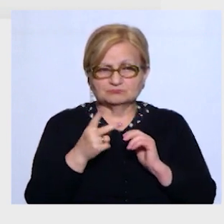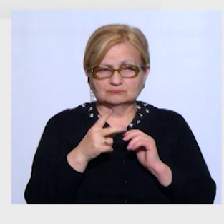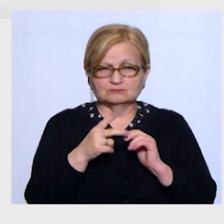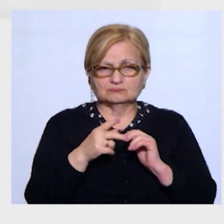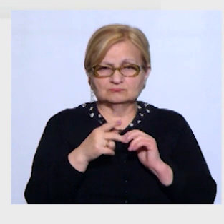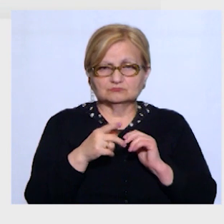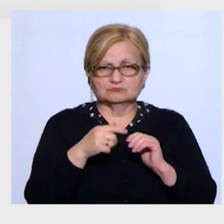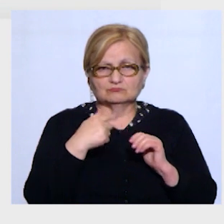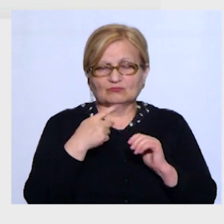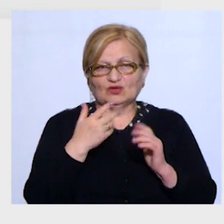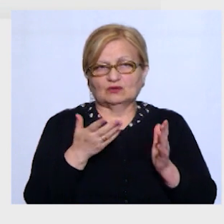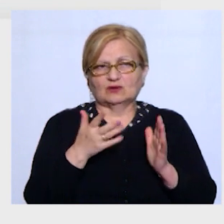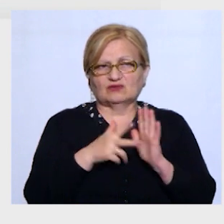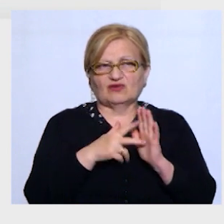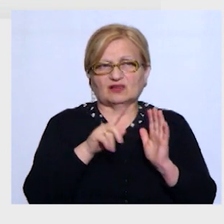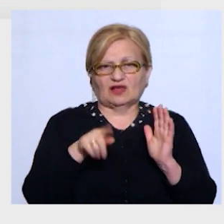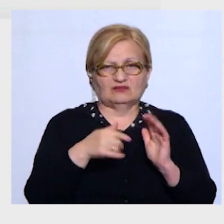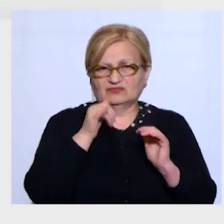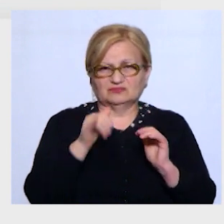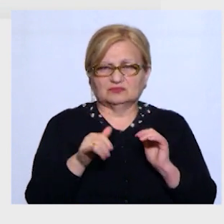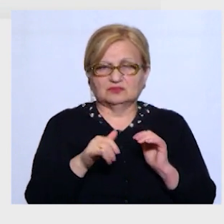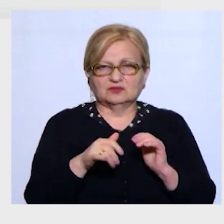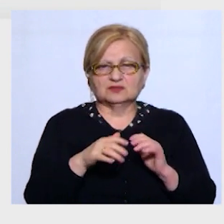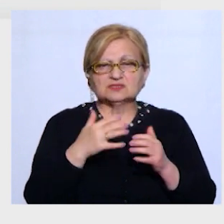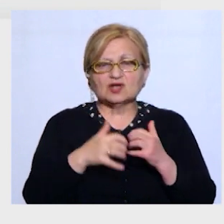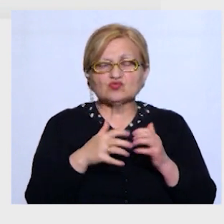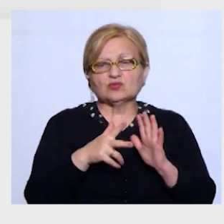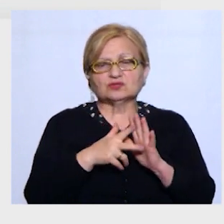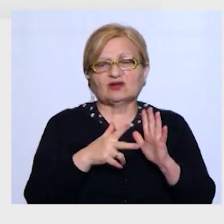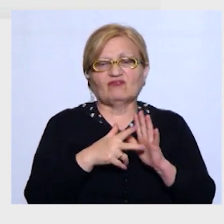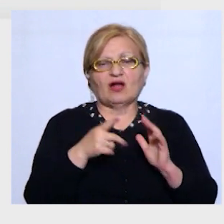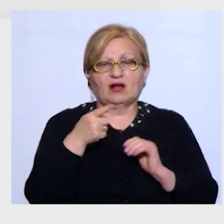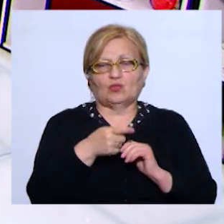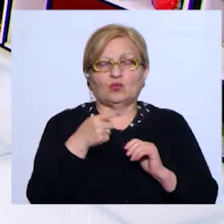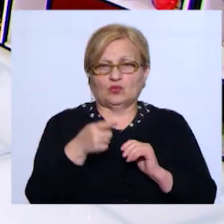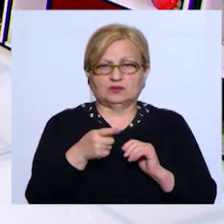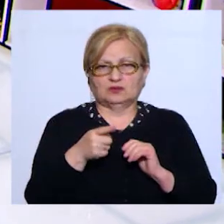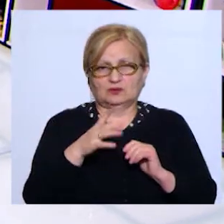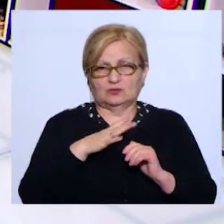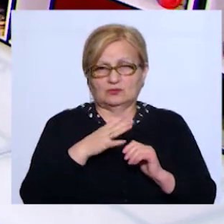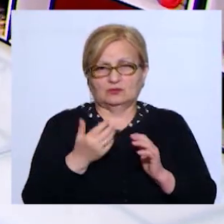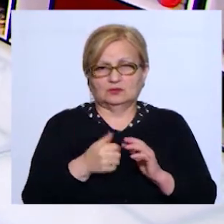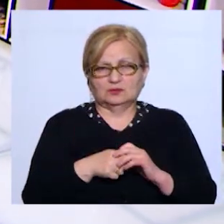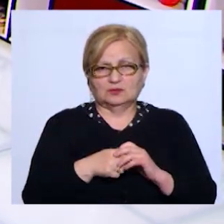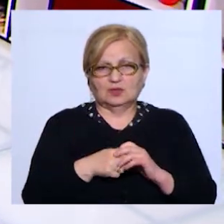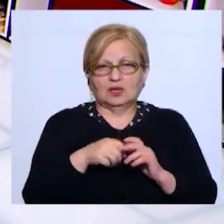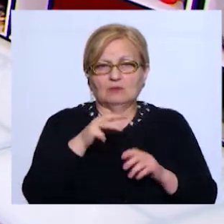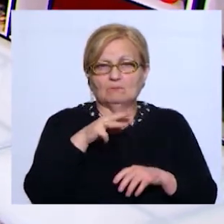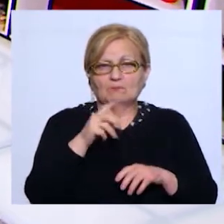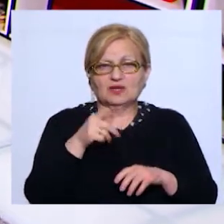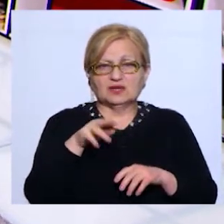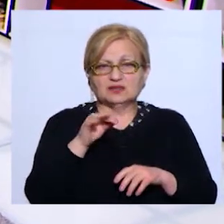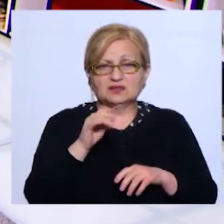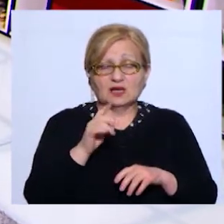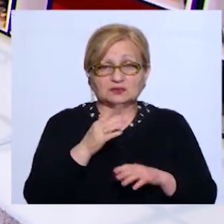გაიტანდა, მაგრამ რო ვთქვათ რომ აი ამ წლების განმავლობაში საშუალოდ 8 გოლი გაქონდა. ხო, ანუ ასაშუალოებს. ეხლა რა არის მედიანა?